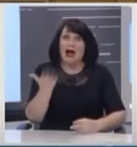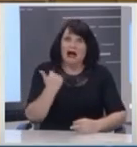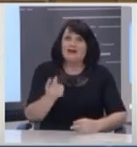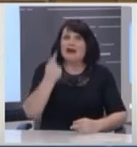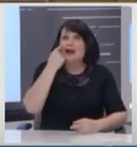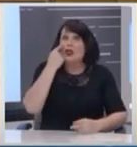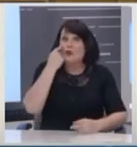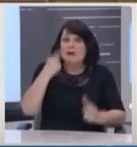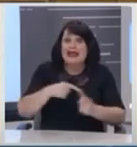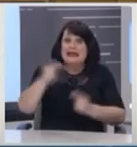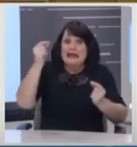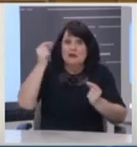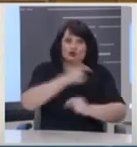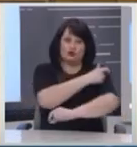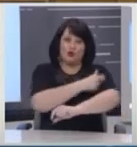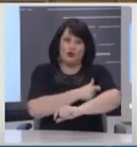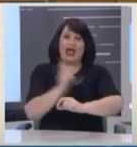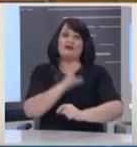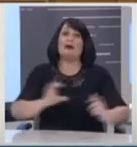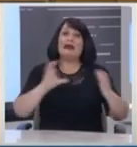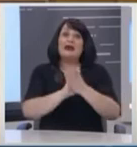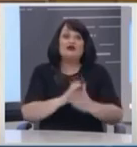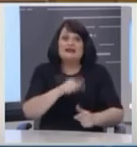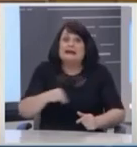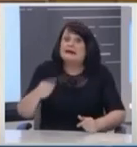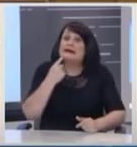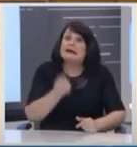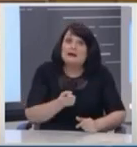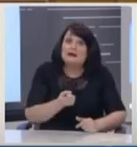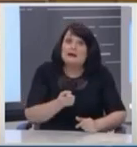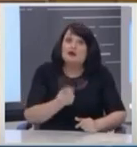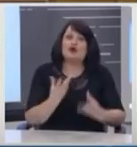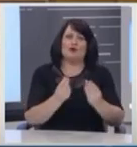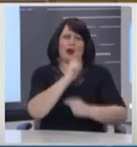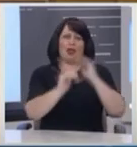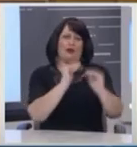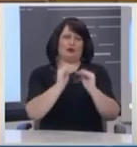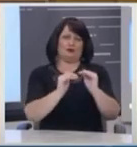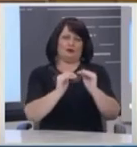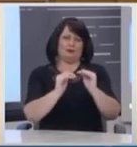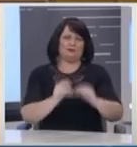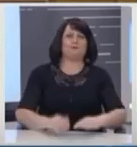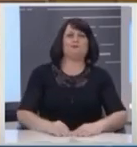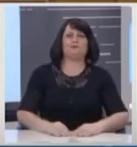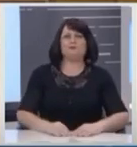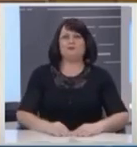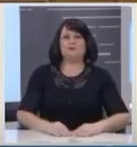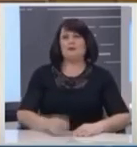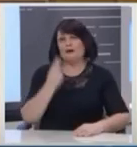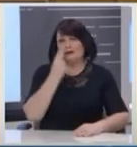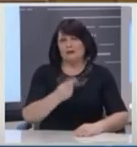γίνουν στην Κύπρο, στον ΟΗΕ, στην Ευρωπαϊκή Ένωση, τότε τα ερωτήματα θα είναι πολλά. Θα είναι άλλη μια